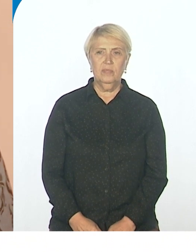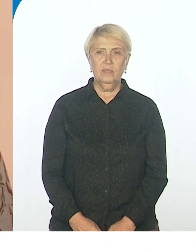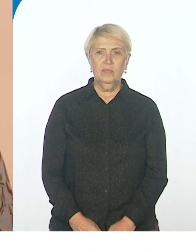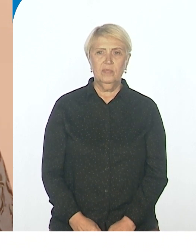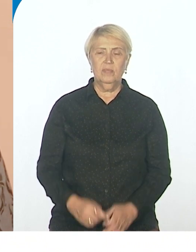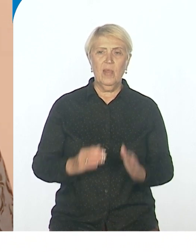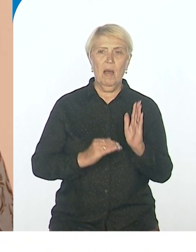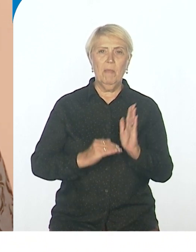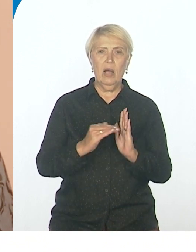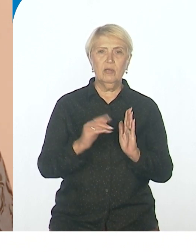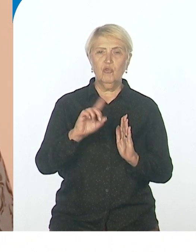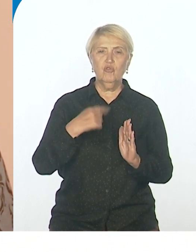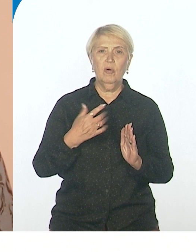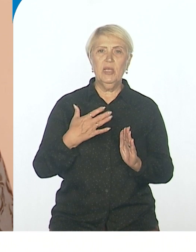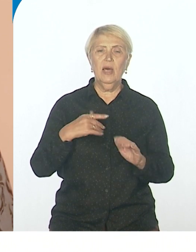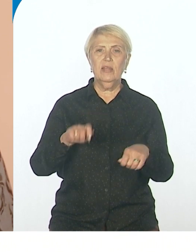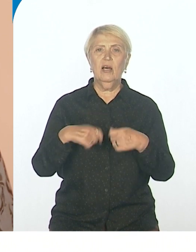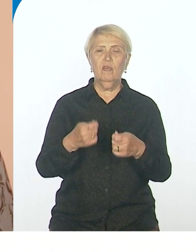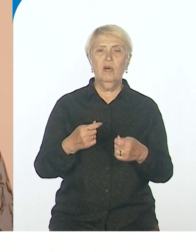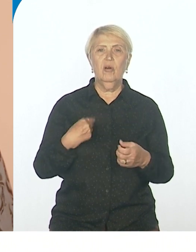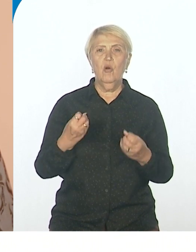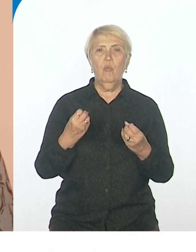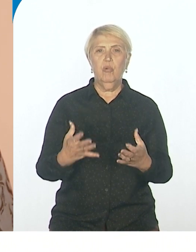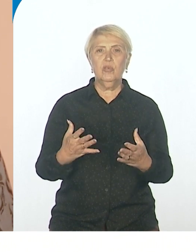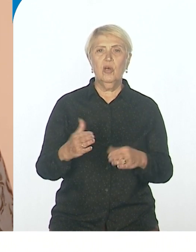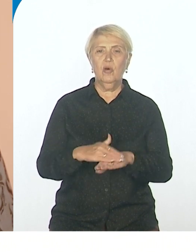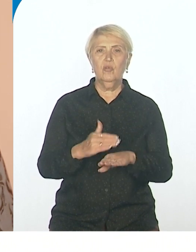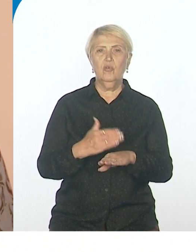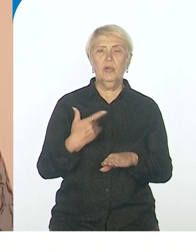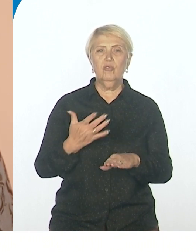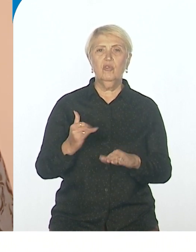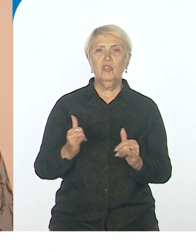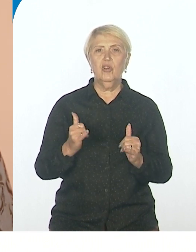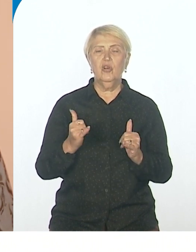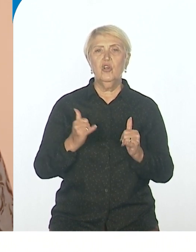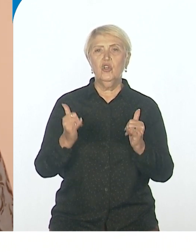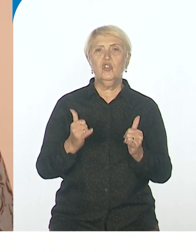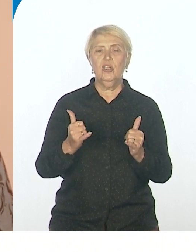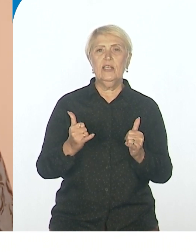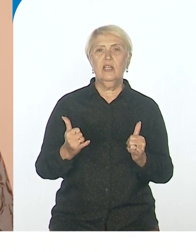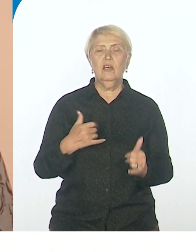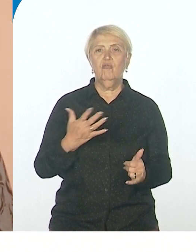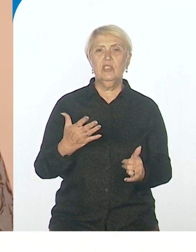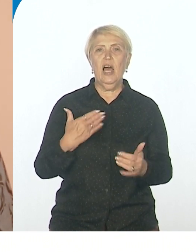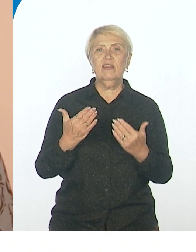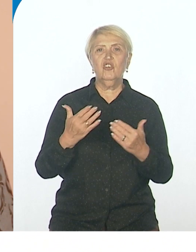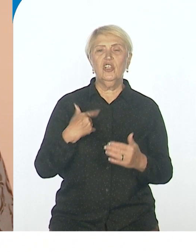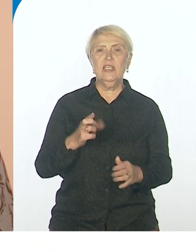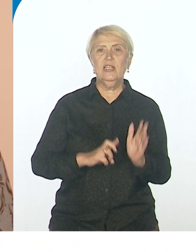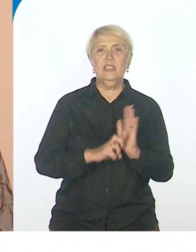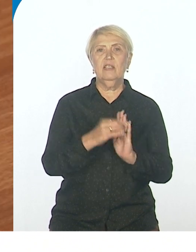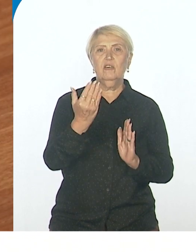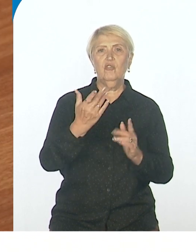что мне тогда это дало, это просто такое доброжелательное, позитивное отношение к церкви, к организации, к